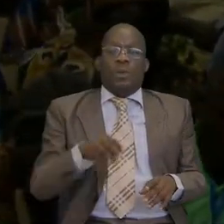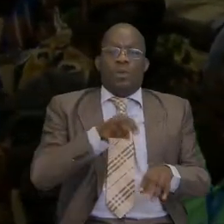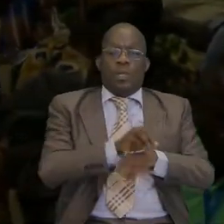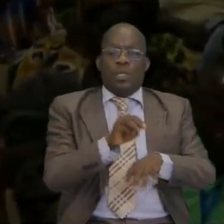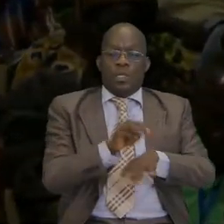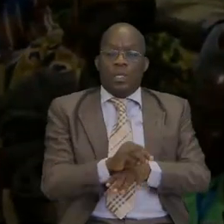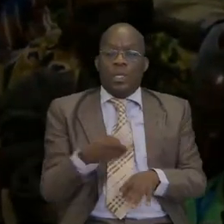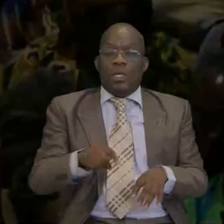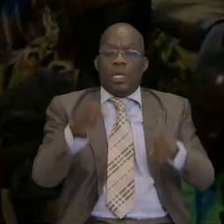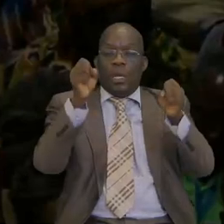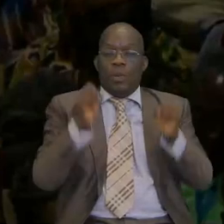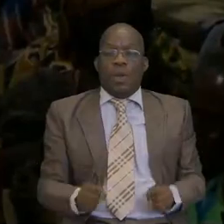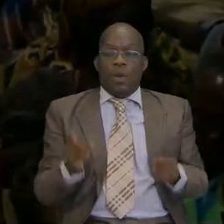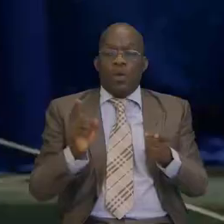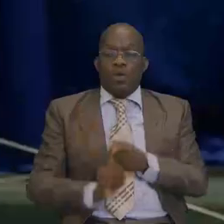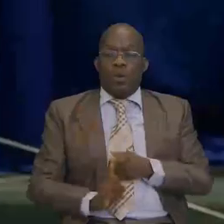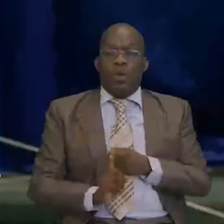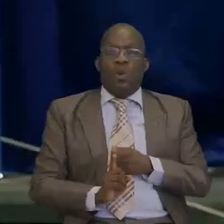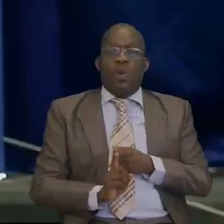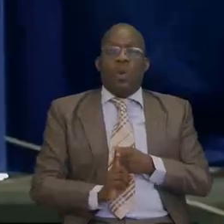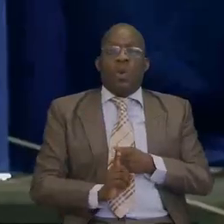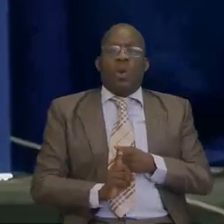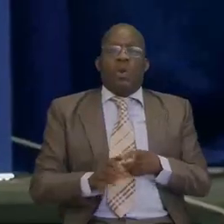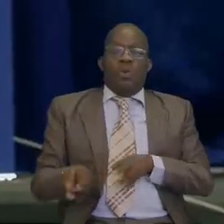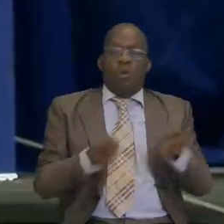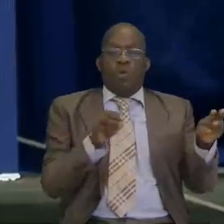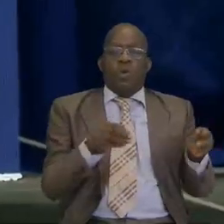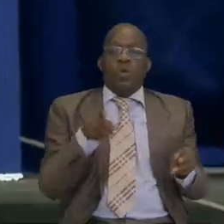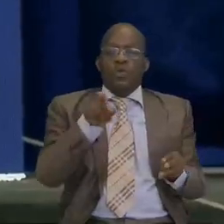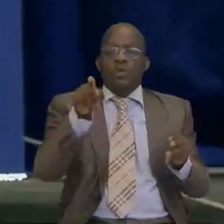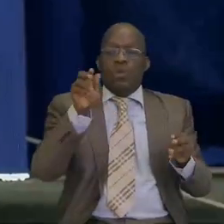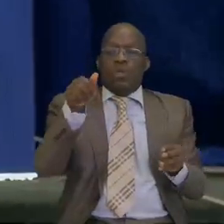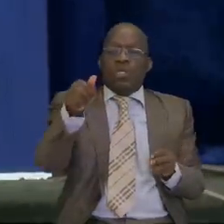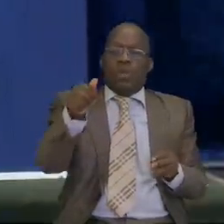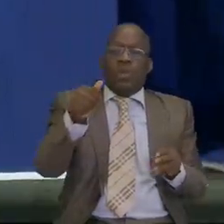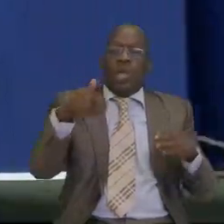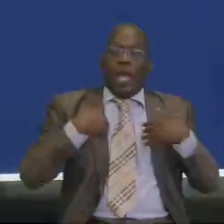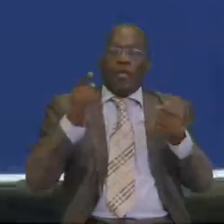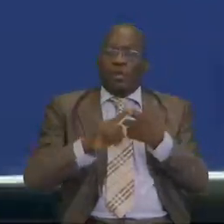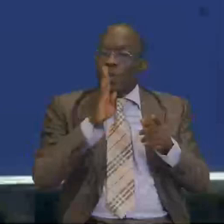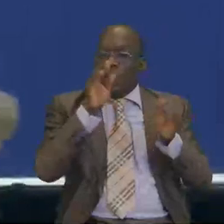déplacer. Toi-même, tu dois être une personnalité inamovible.